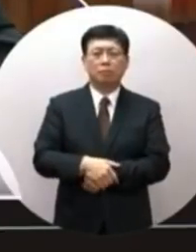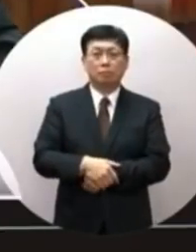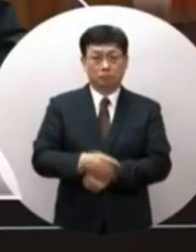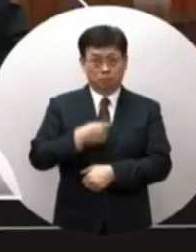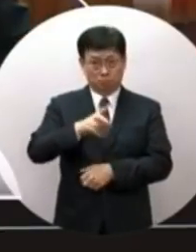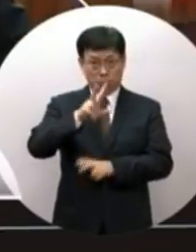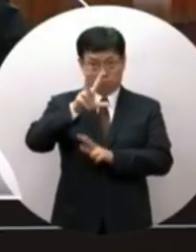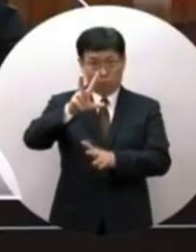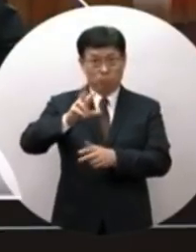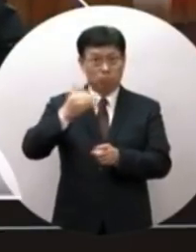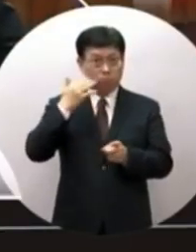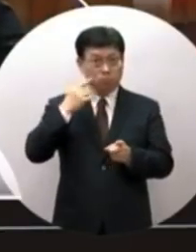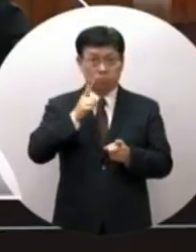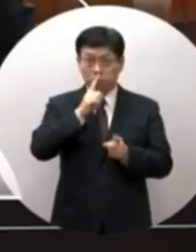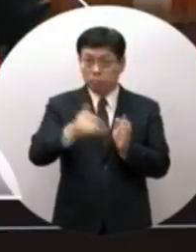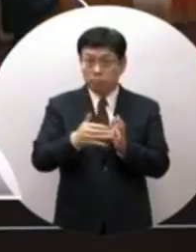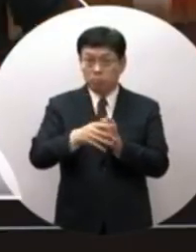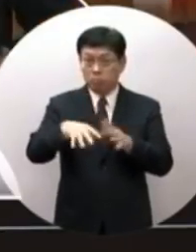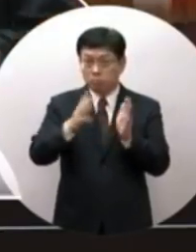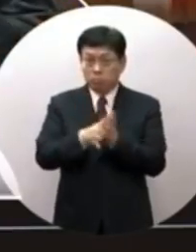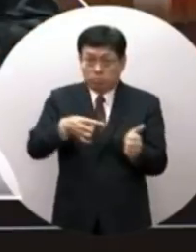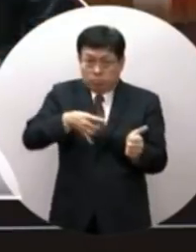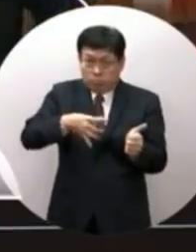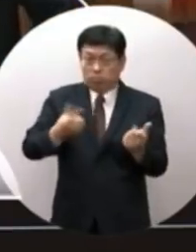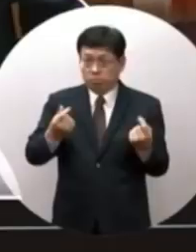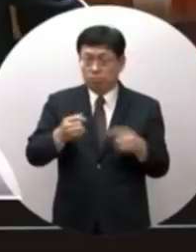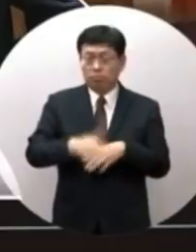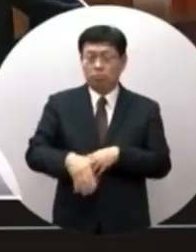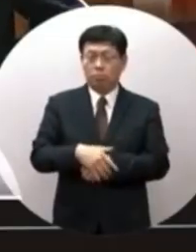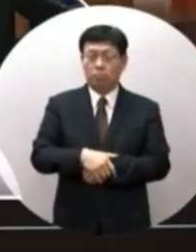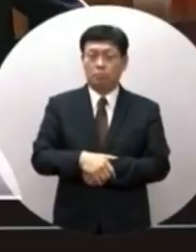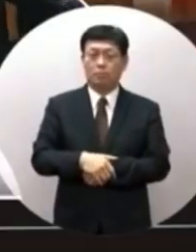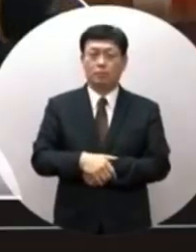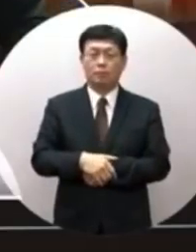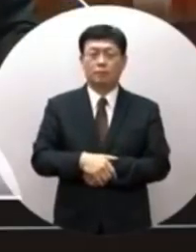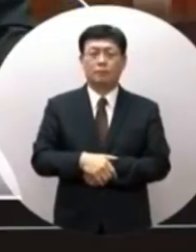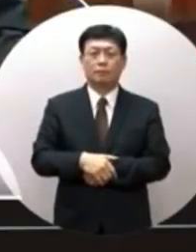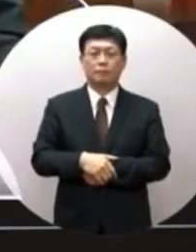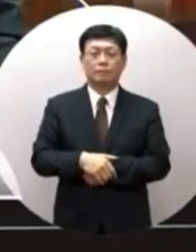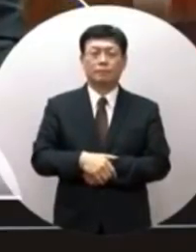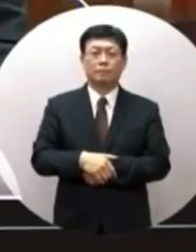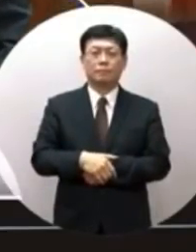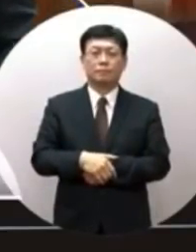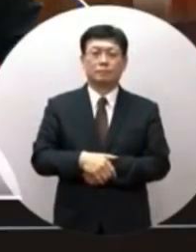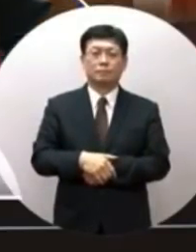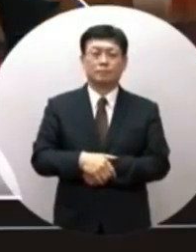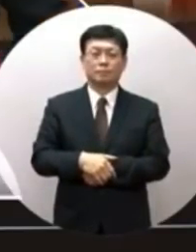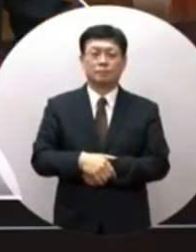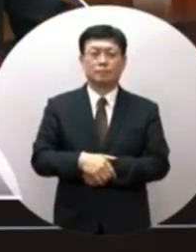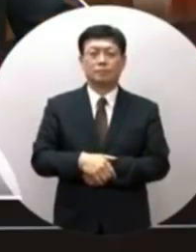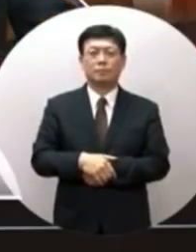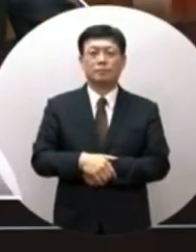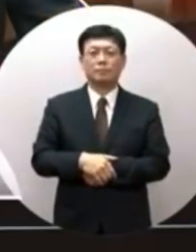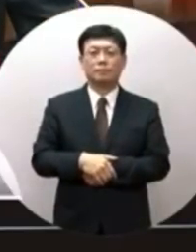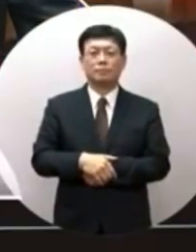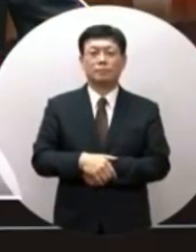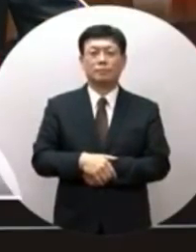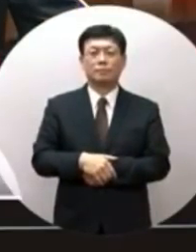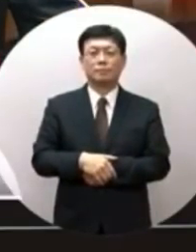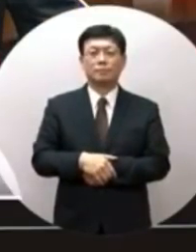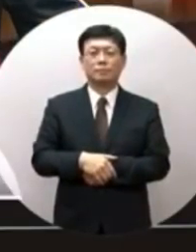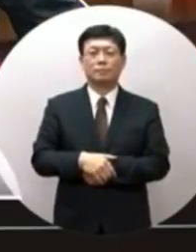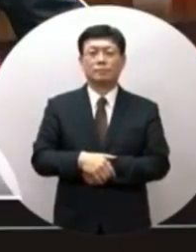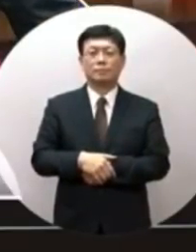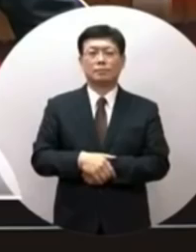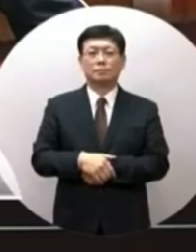讲个甲洗字无遐，你讲了我好，因就甲你修理啊！我来讲。 没啦，没啦，委员，委员。卖在意啦，其